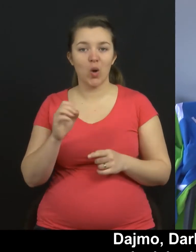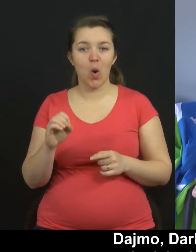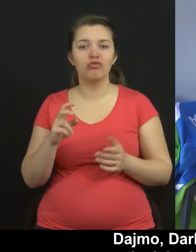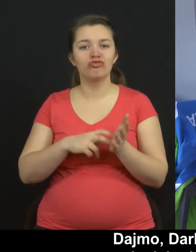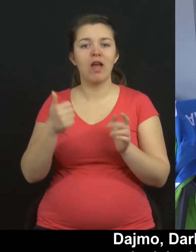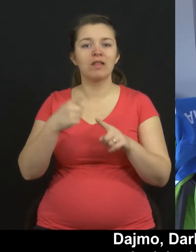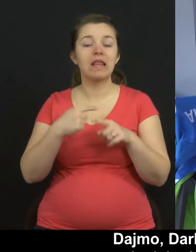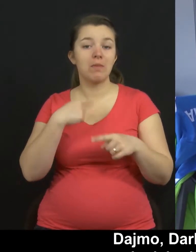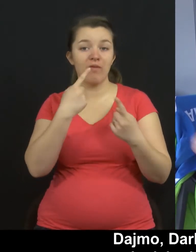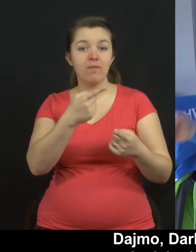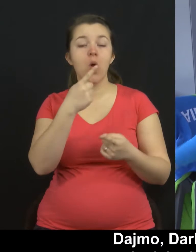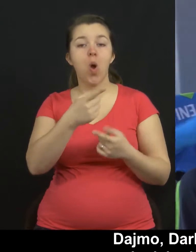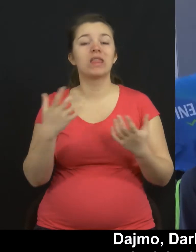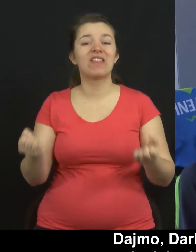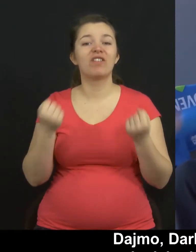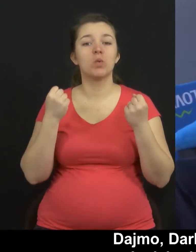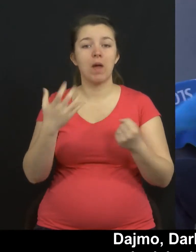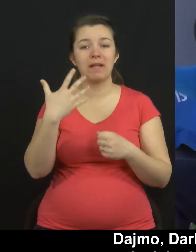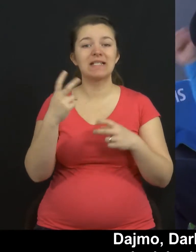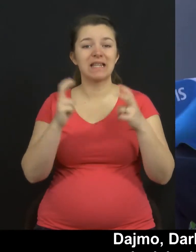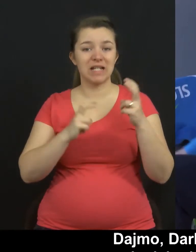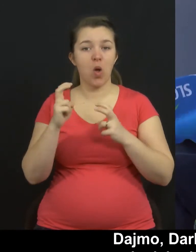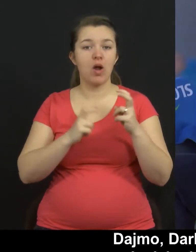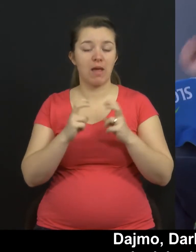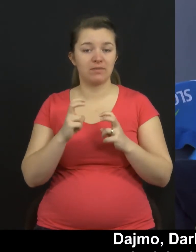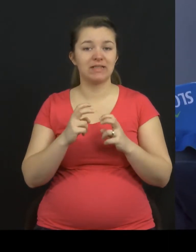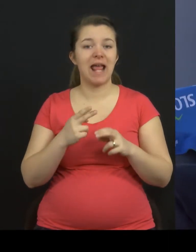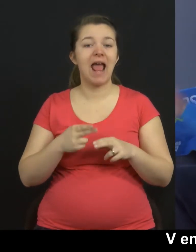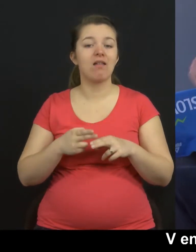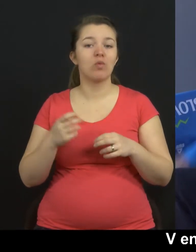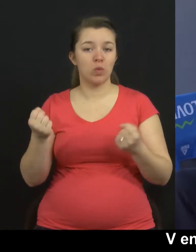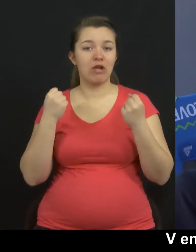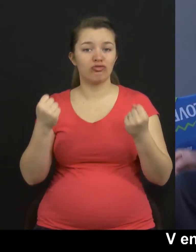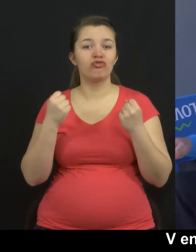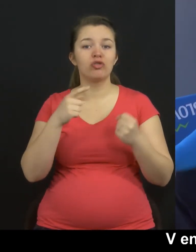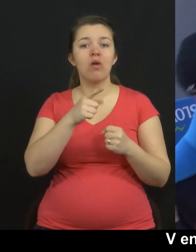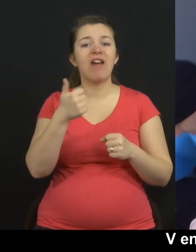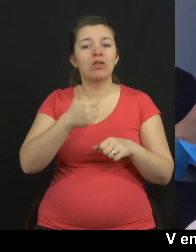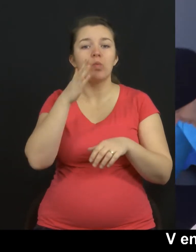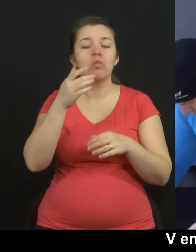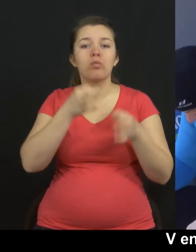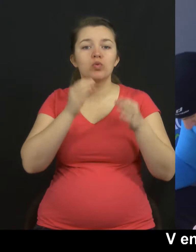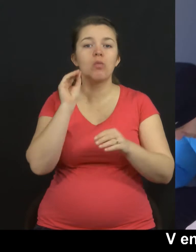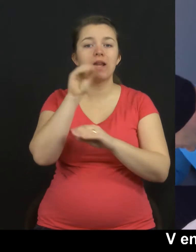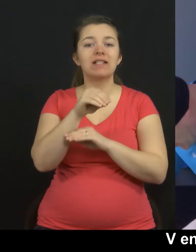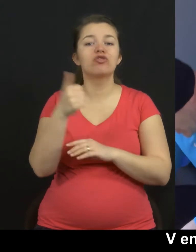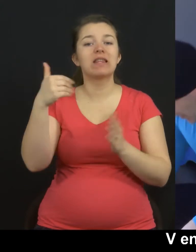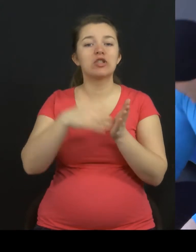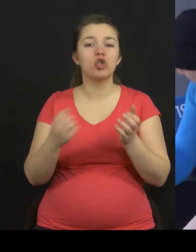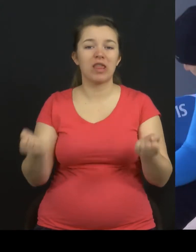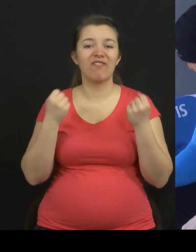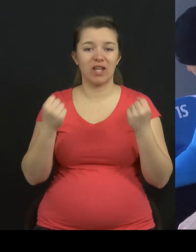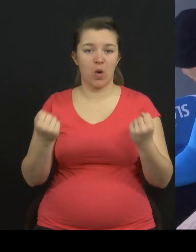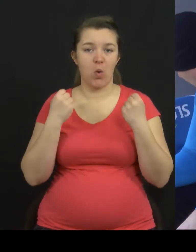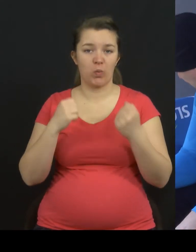Darko, naj še enkrat povem, da dviguje 50 kilskih oteži v eni uri, bom skušal preseči 1000